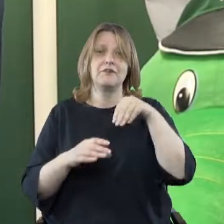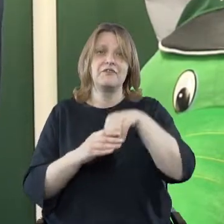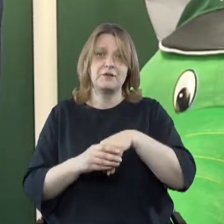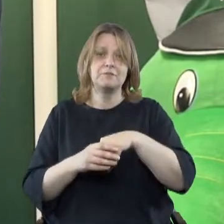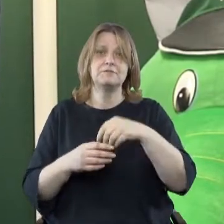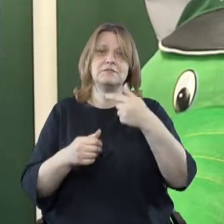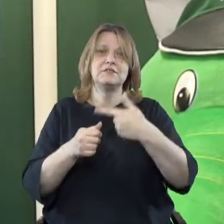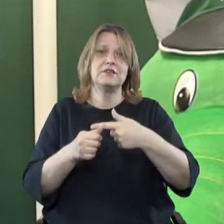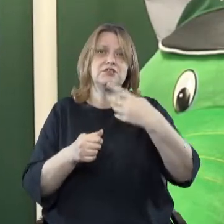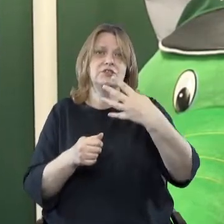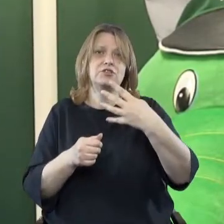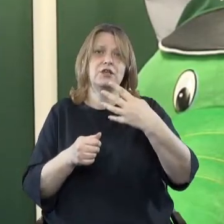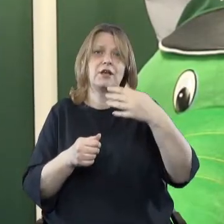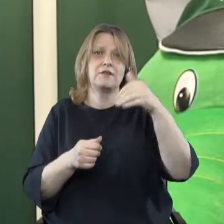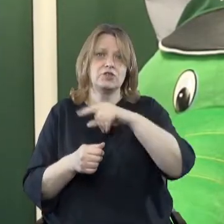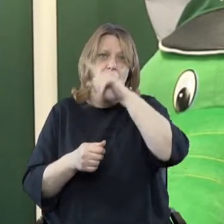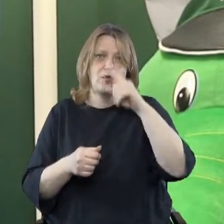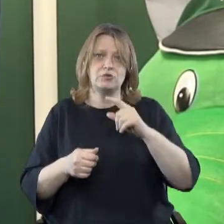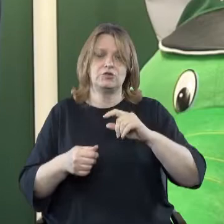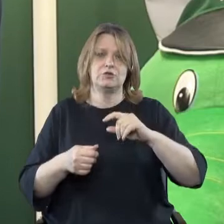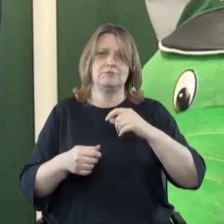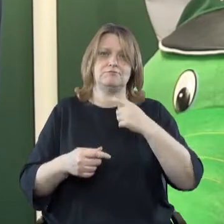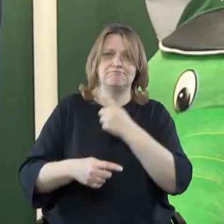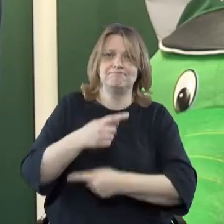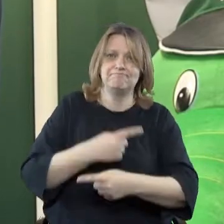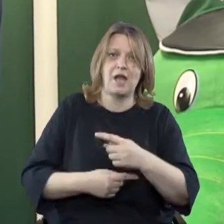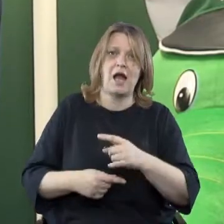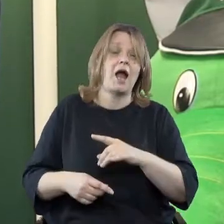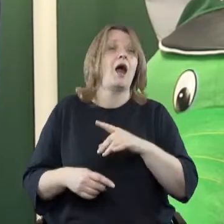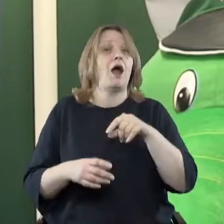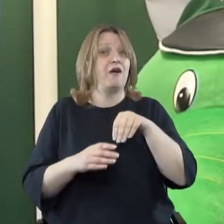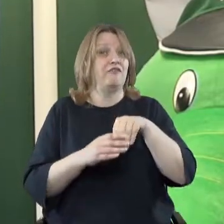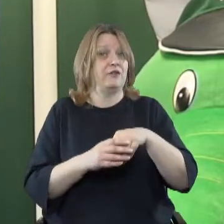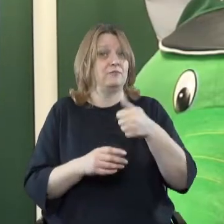ponad 24 tysiące osób, z czego